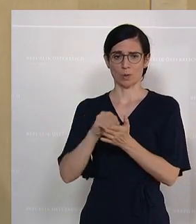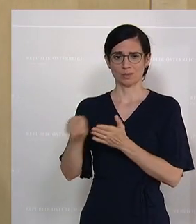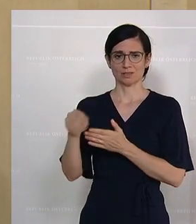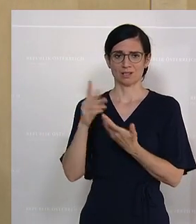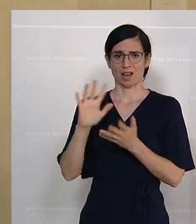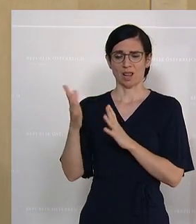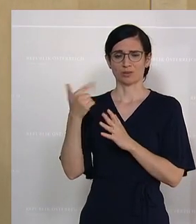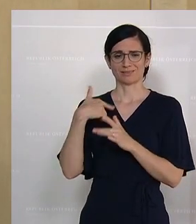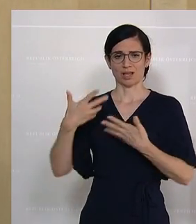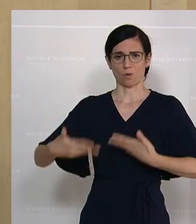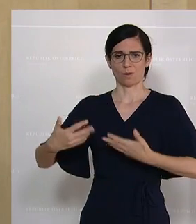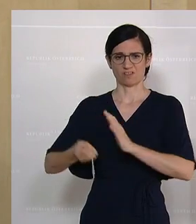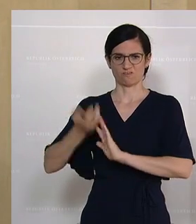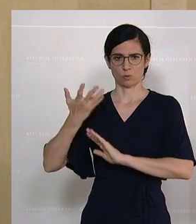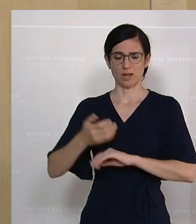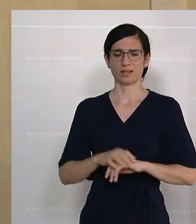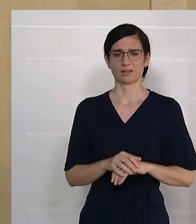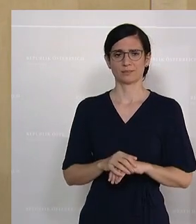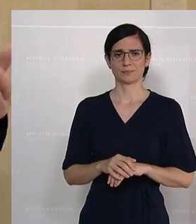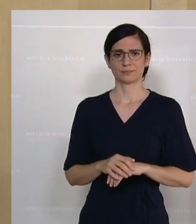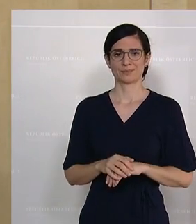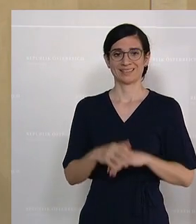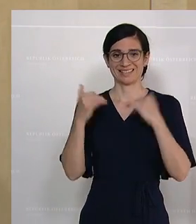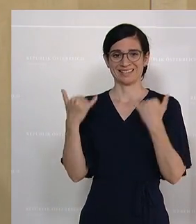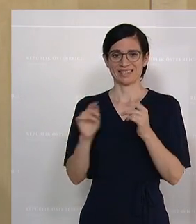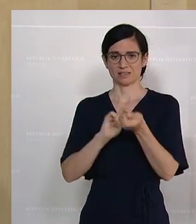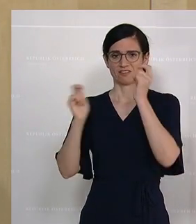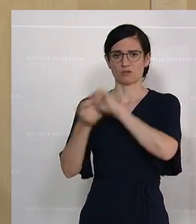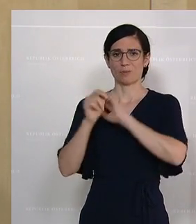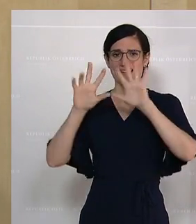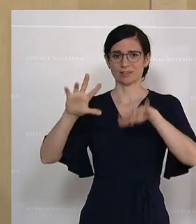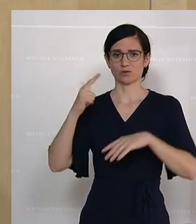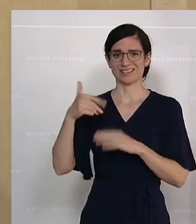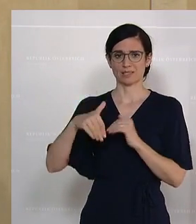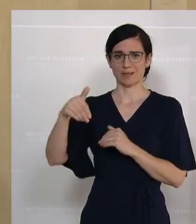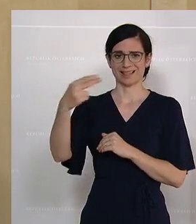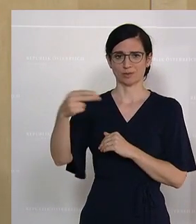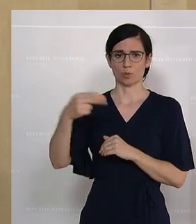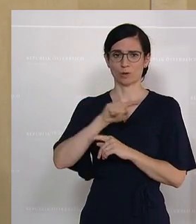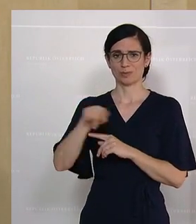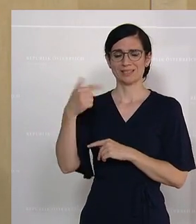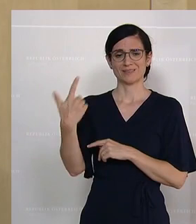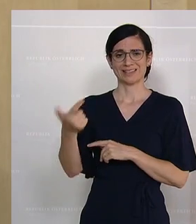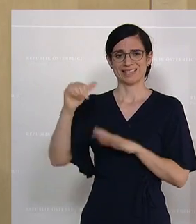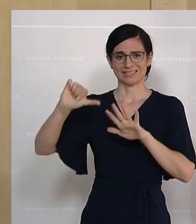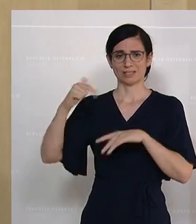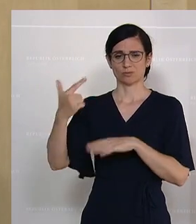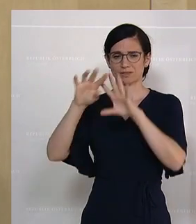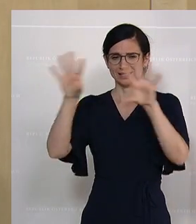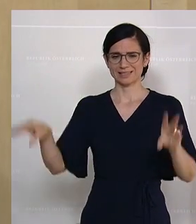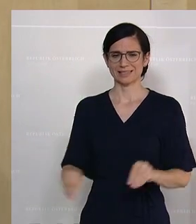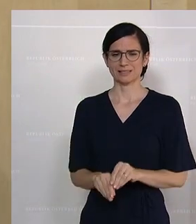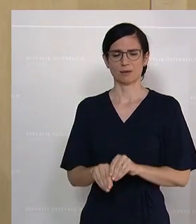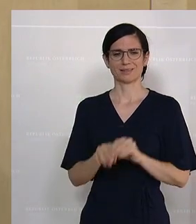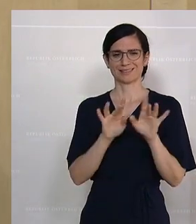teil erfolgt im heurigen frühjahr jetzige reform 28 milliarden euro bis 20 26 das sind bitte in